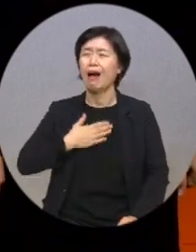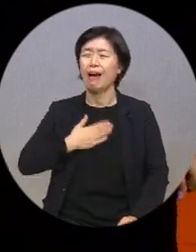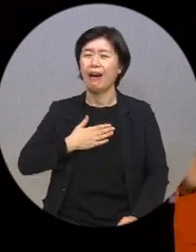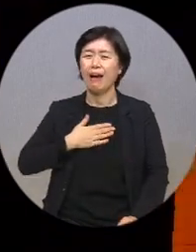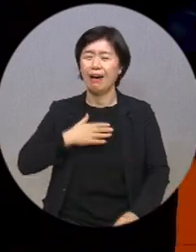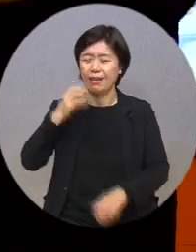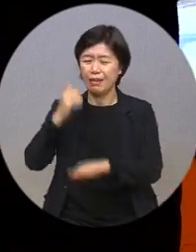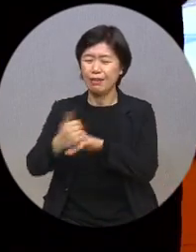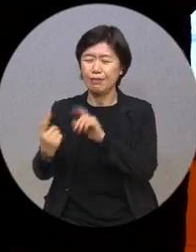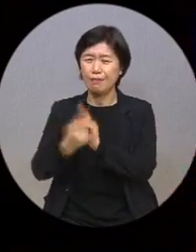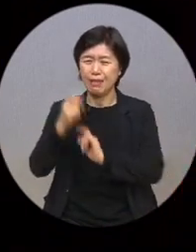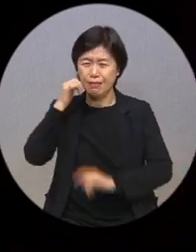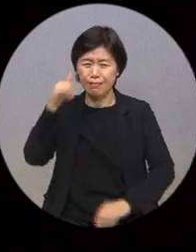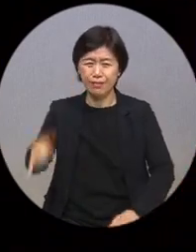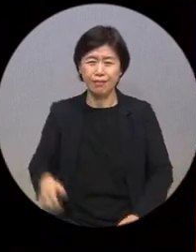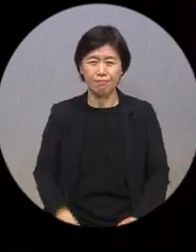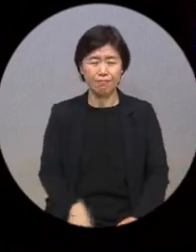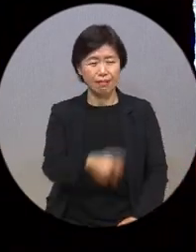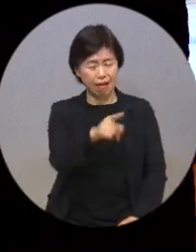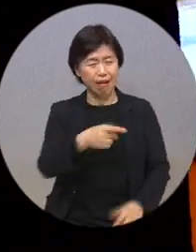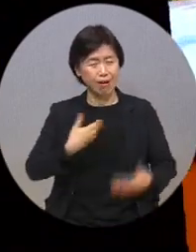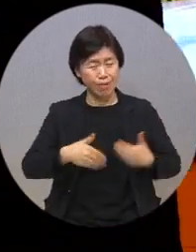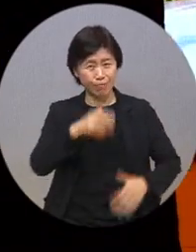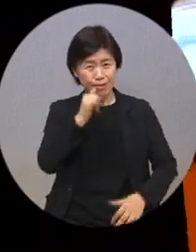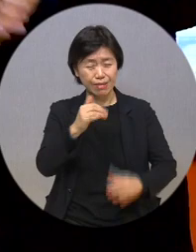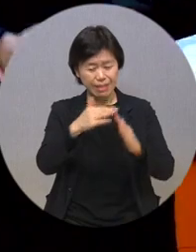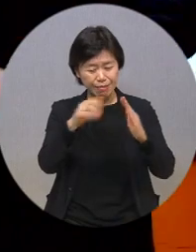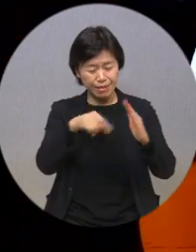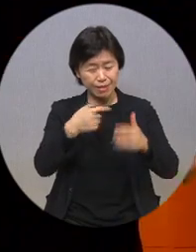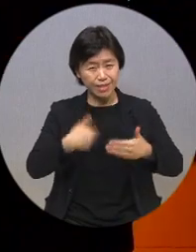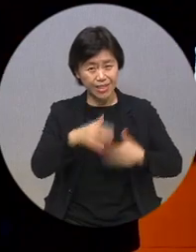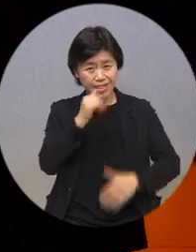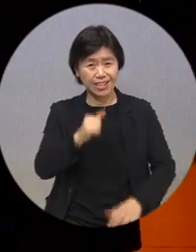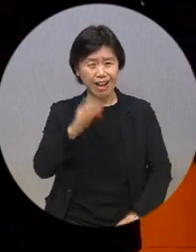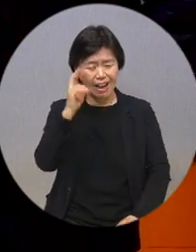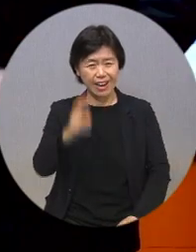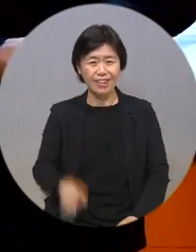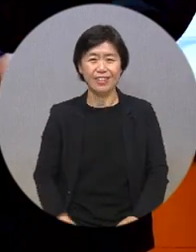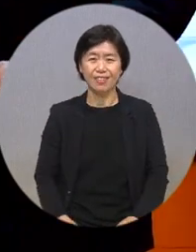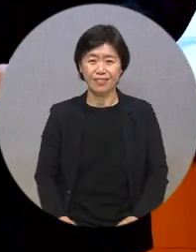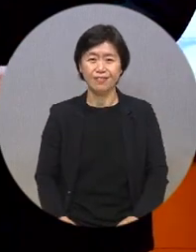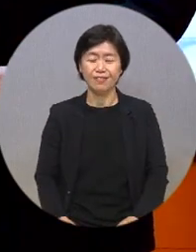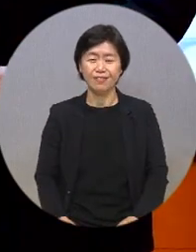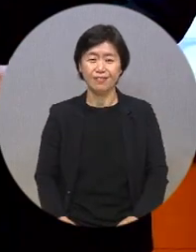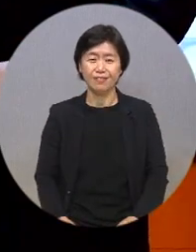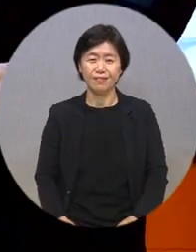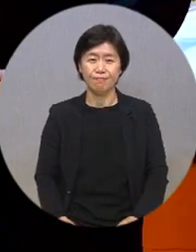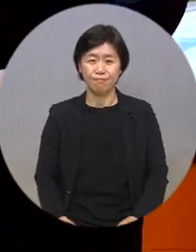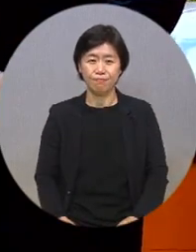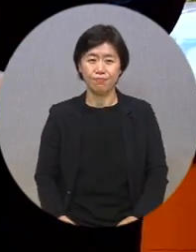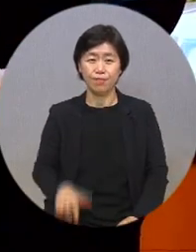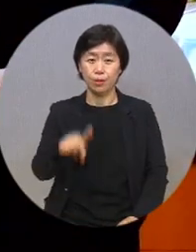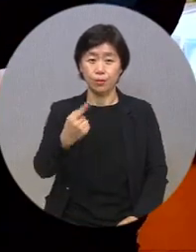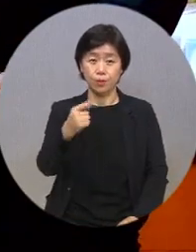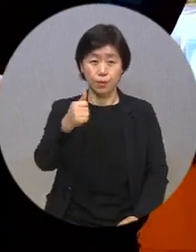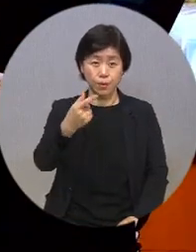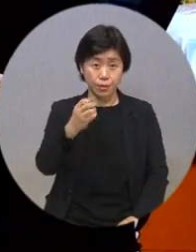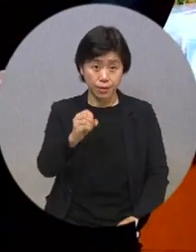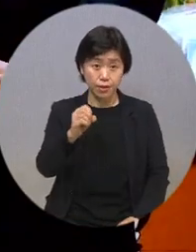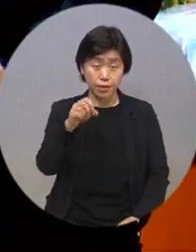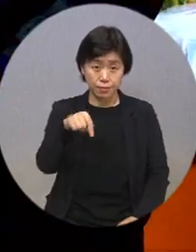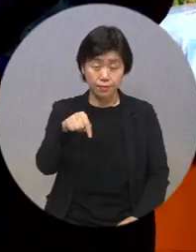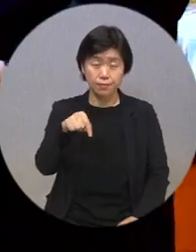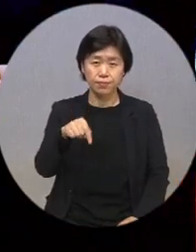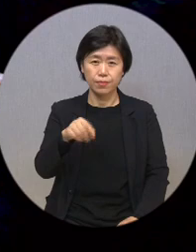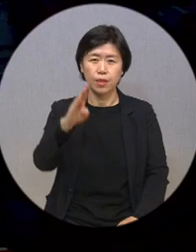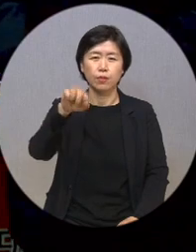감사합니다. 엄마 바쁘고 바쁘고. 이심 좋고. 저 어쨌거나 제가 고흥이 바로 이